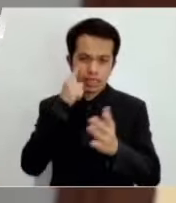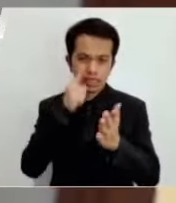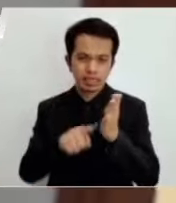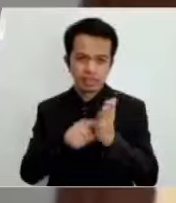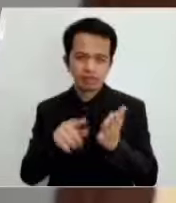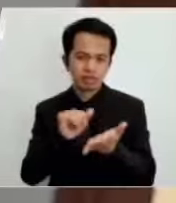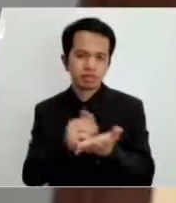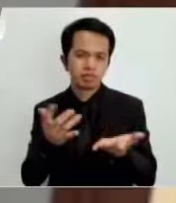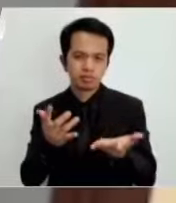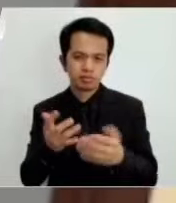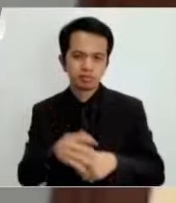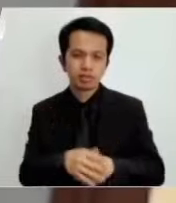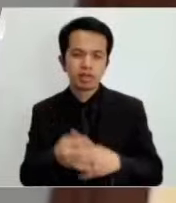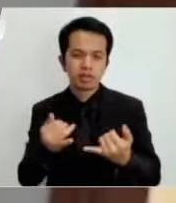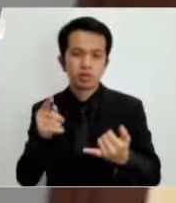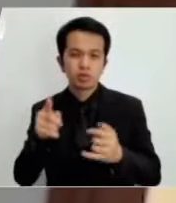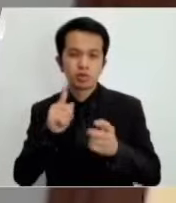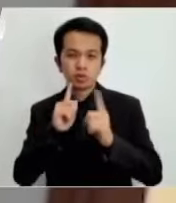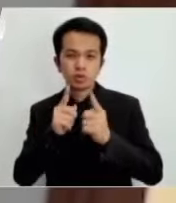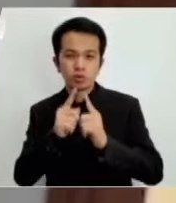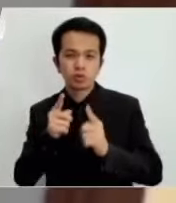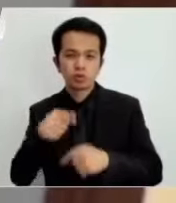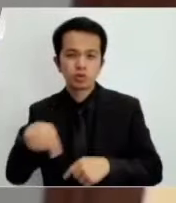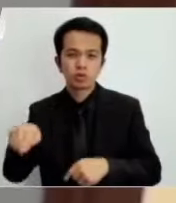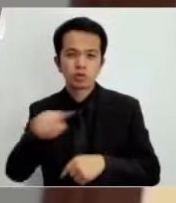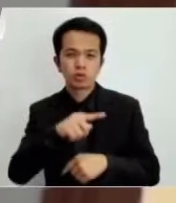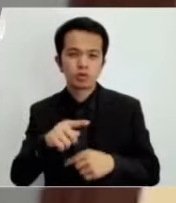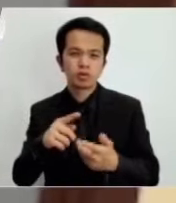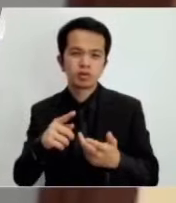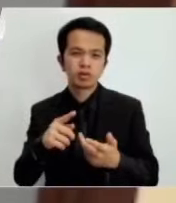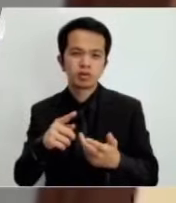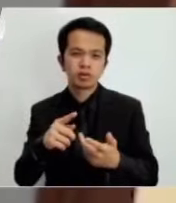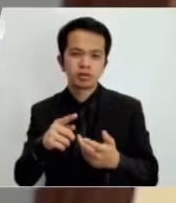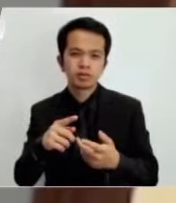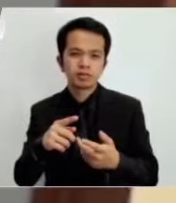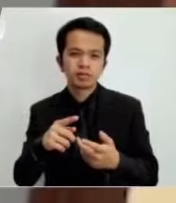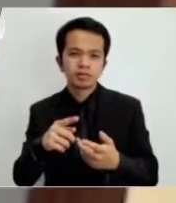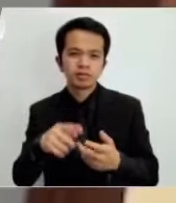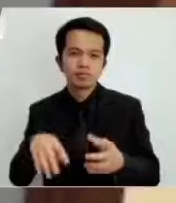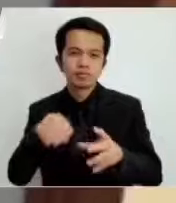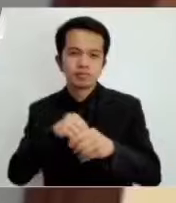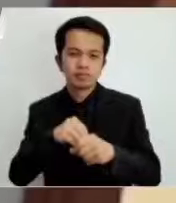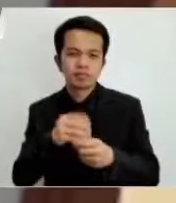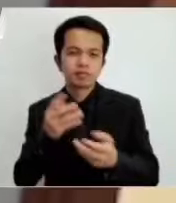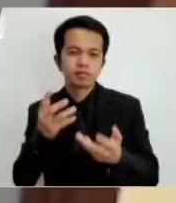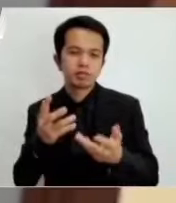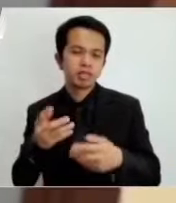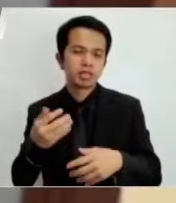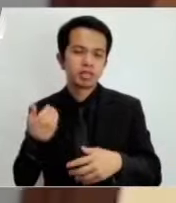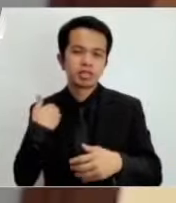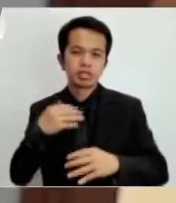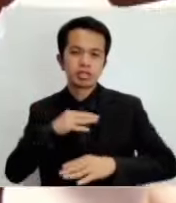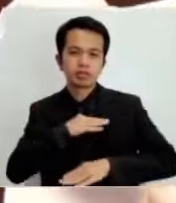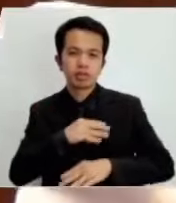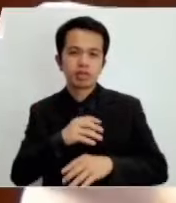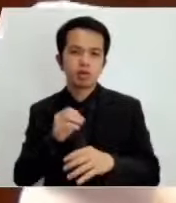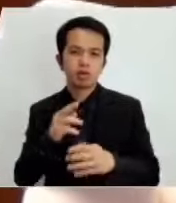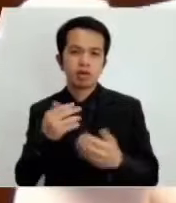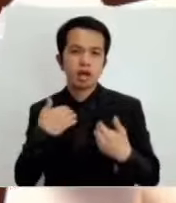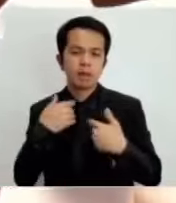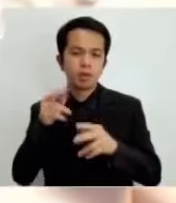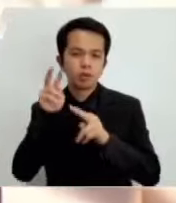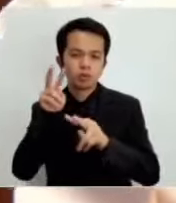yung mga perceived na hindi maybe dissatisfied or may ambitions. May